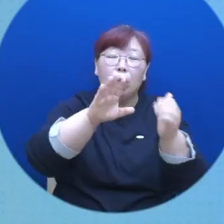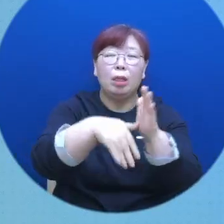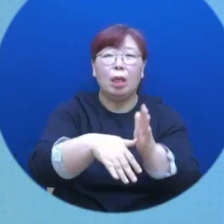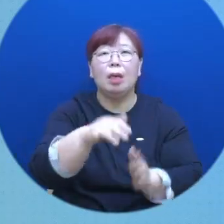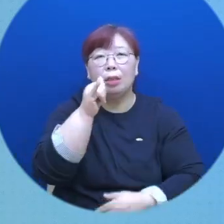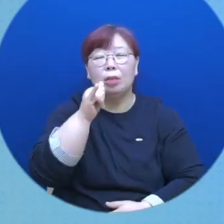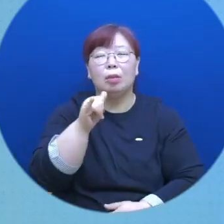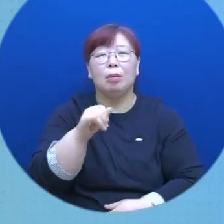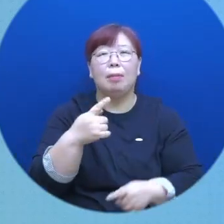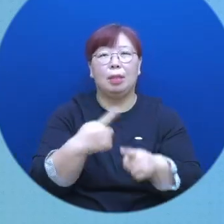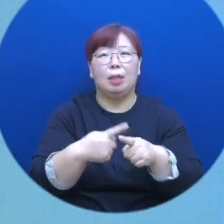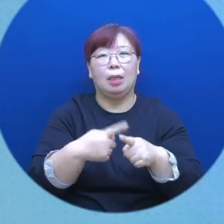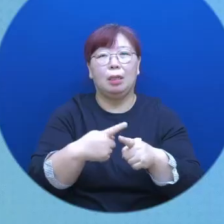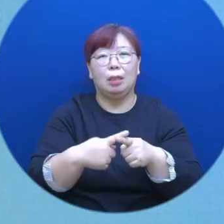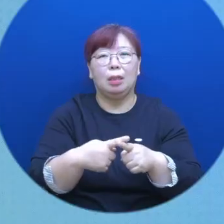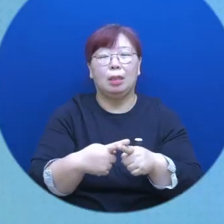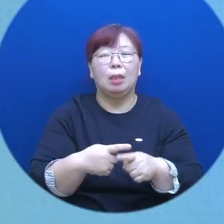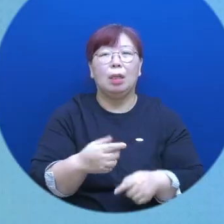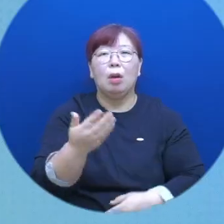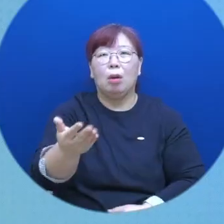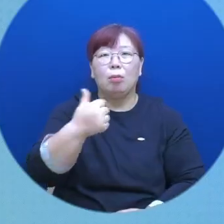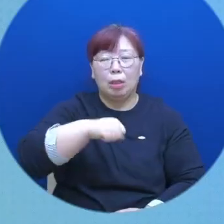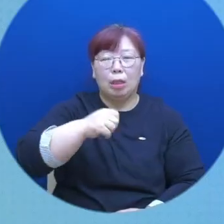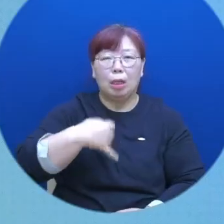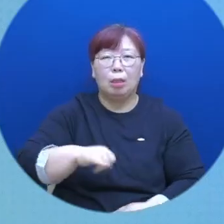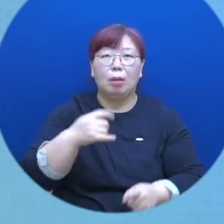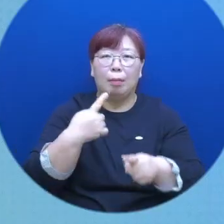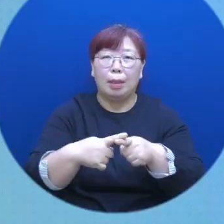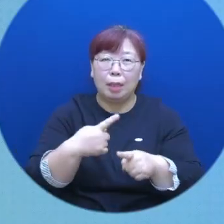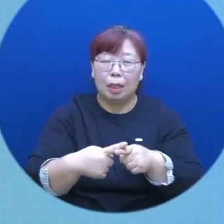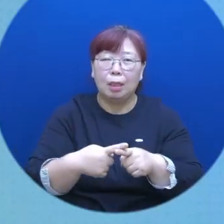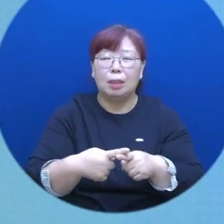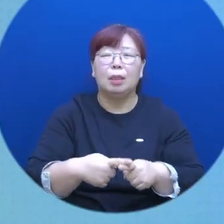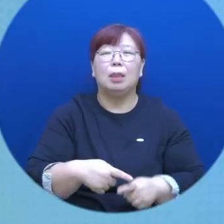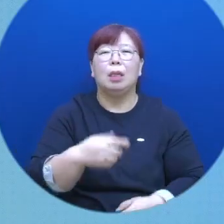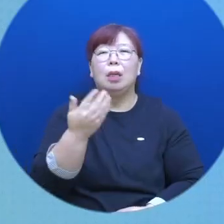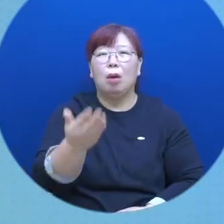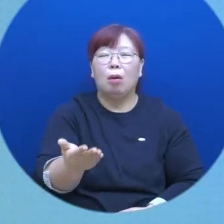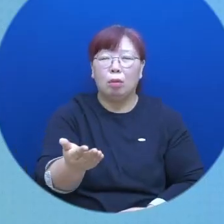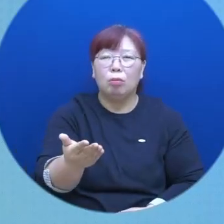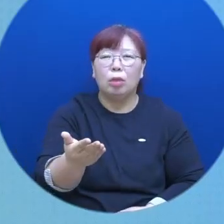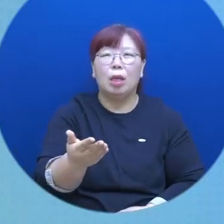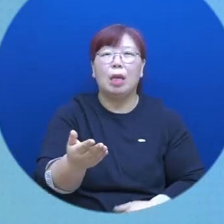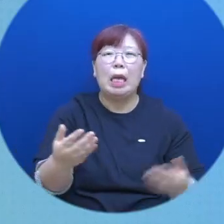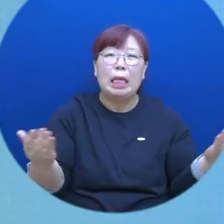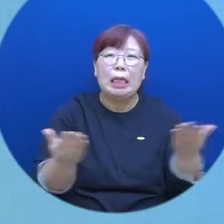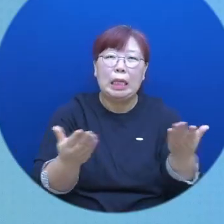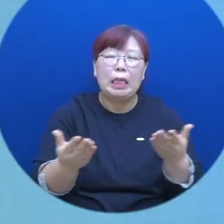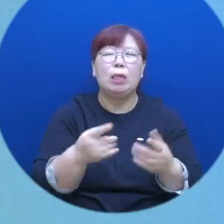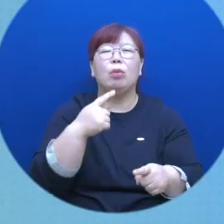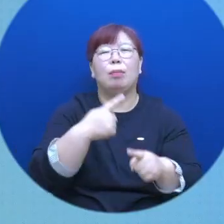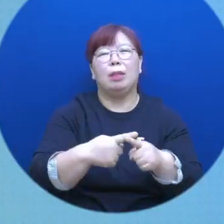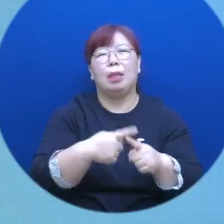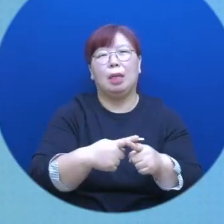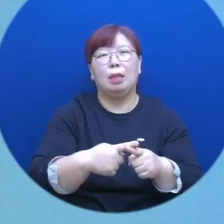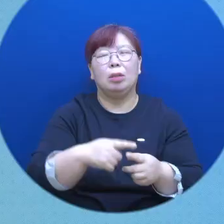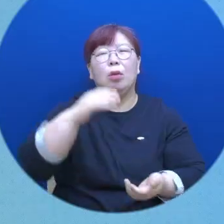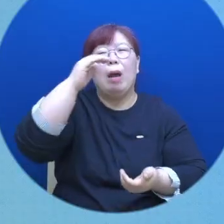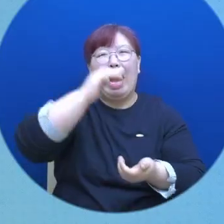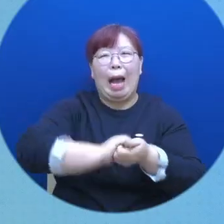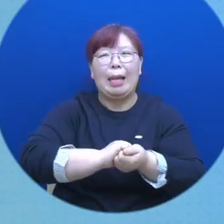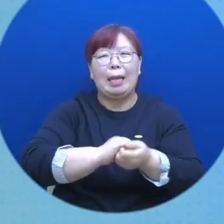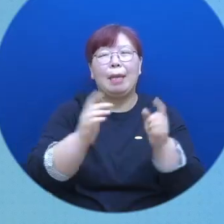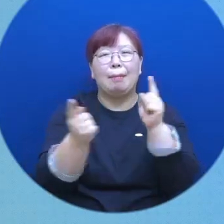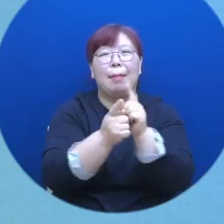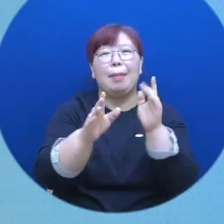여러분의 자녀도 그렇고요. 또 여러분의 비즈니스에 있어서 한계 앞에 나는 여기까지구나. 그리하여 두